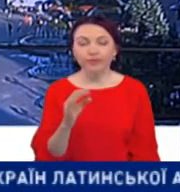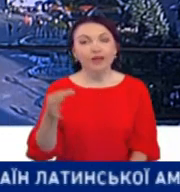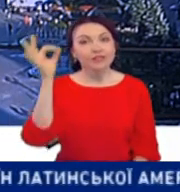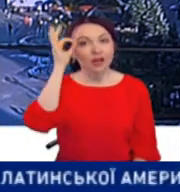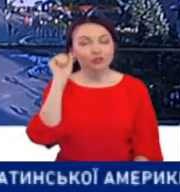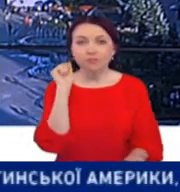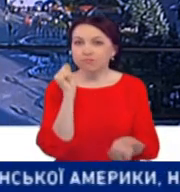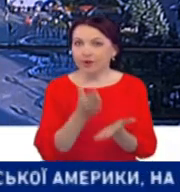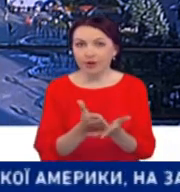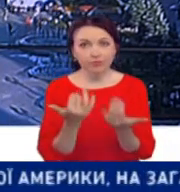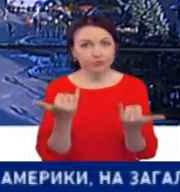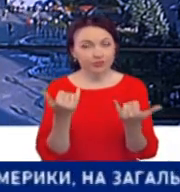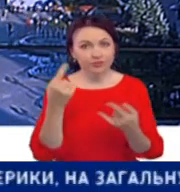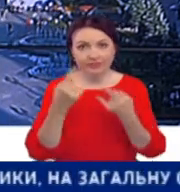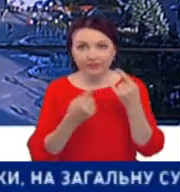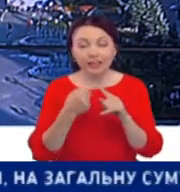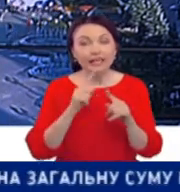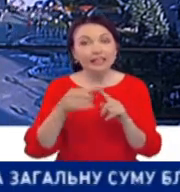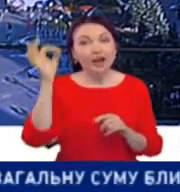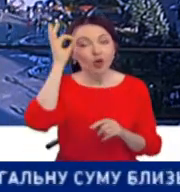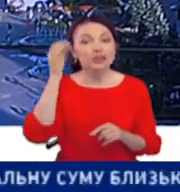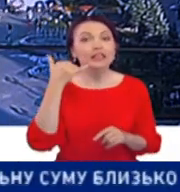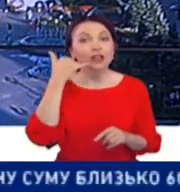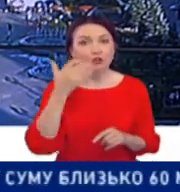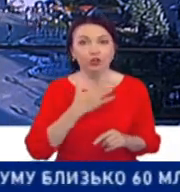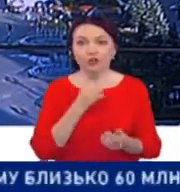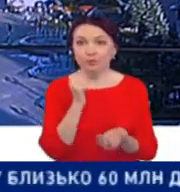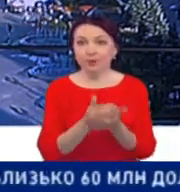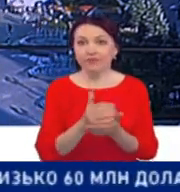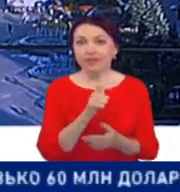прямий ефір. І знову ж таки, принагідно нагадую телефон нашого прямого ефіру